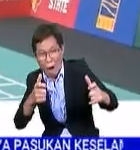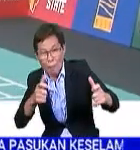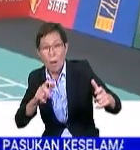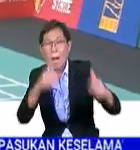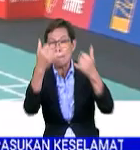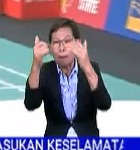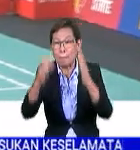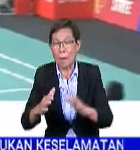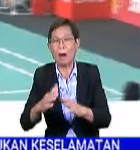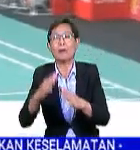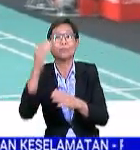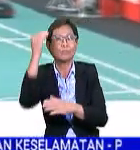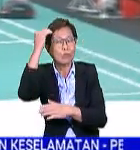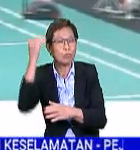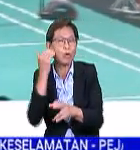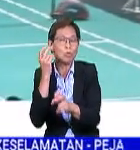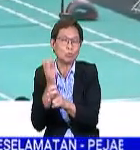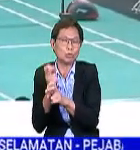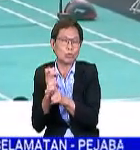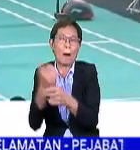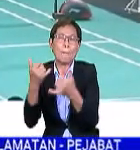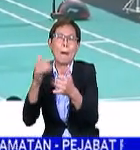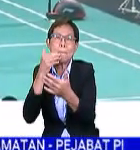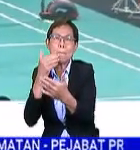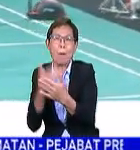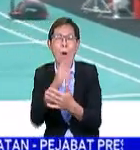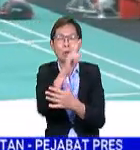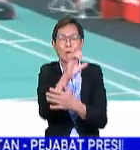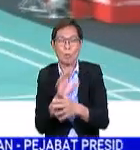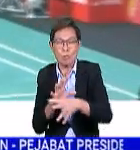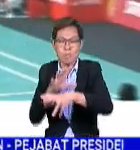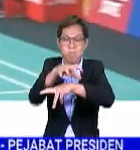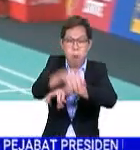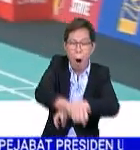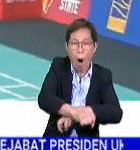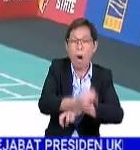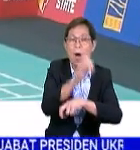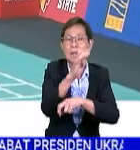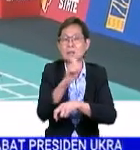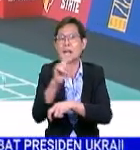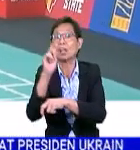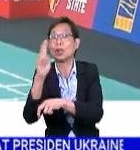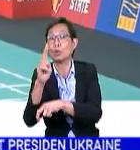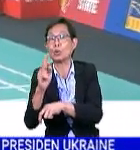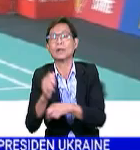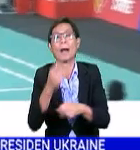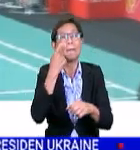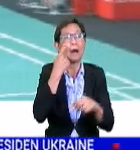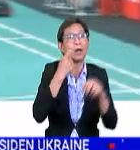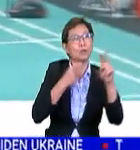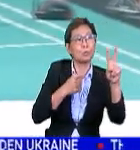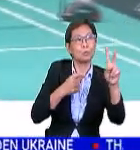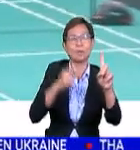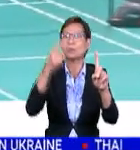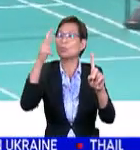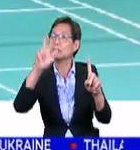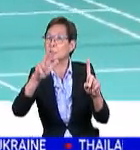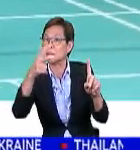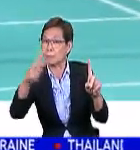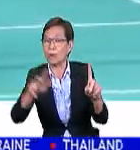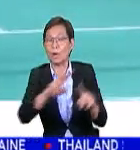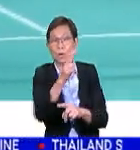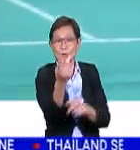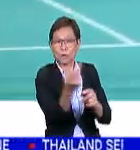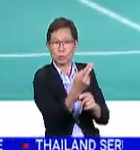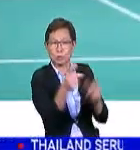menyebabkan pemain Korea sukar bermain baik. Zijia berjaya menakluki set kedua dengan mata 21-13. Kedua-dua